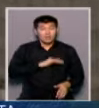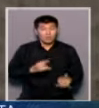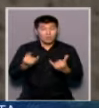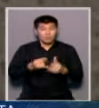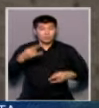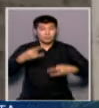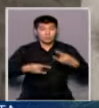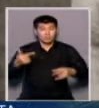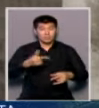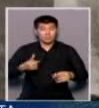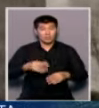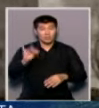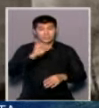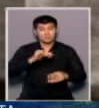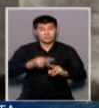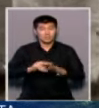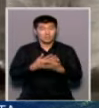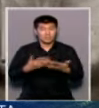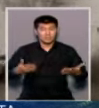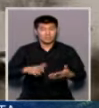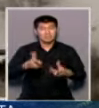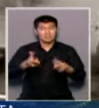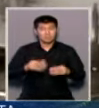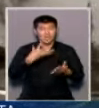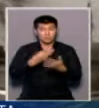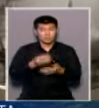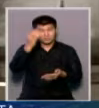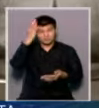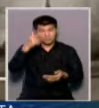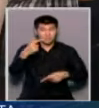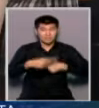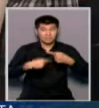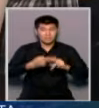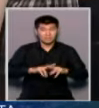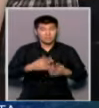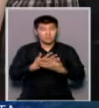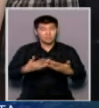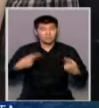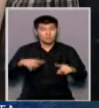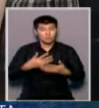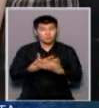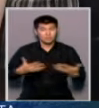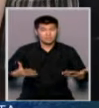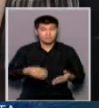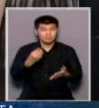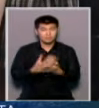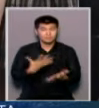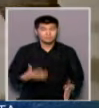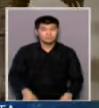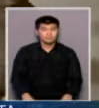на телеканале «Атырау» в историко-культурных программах, где делился знаниями о традициях, обычаях и других национальных